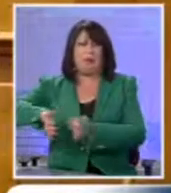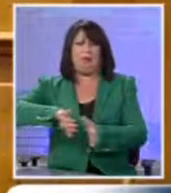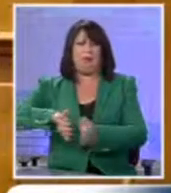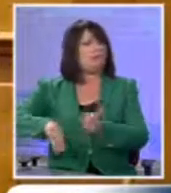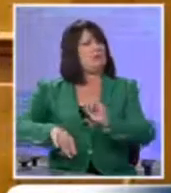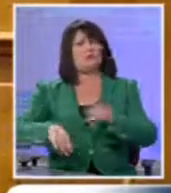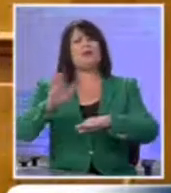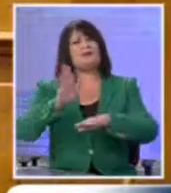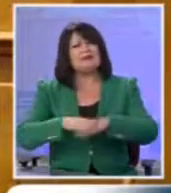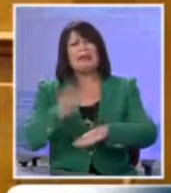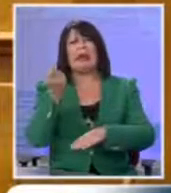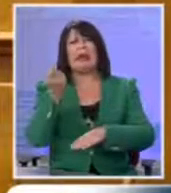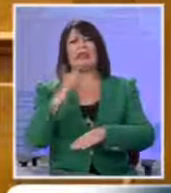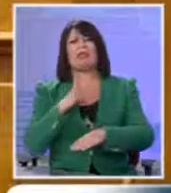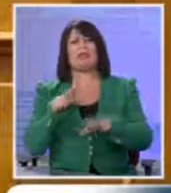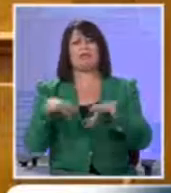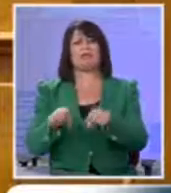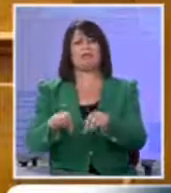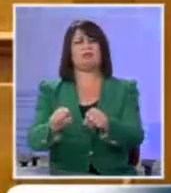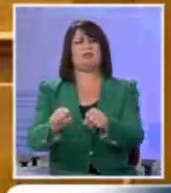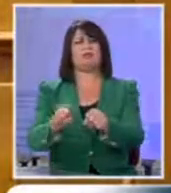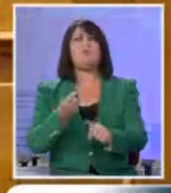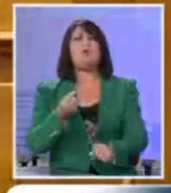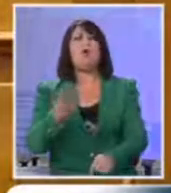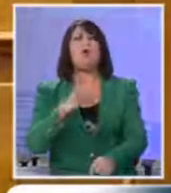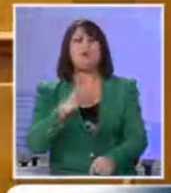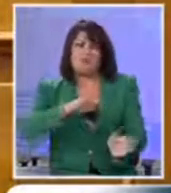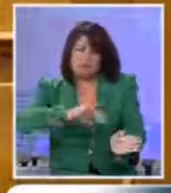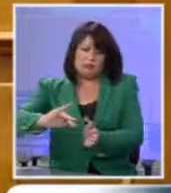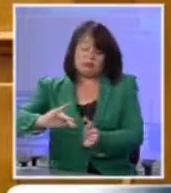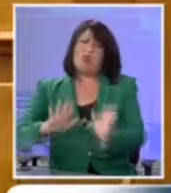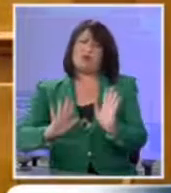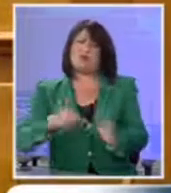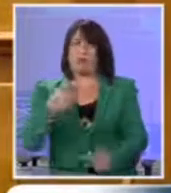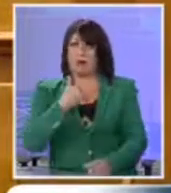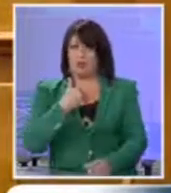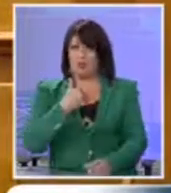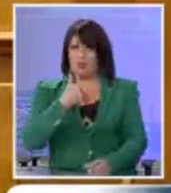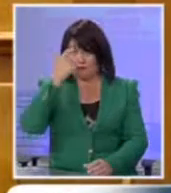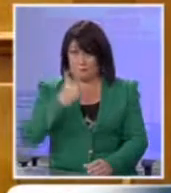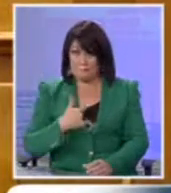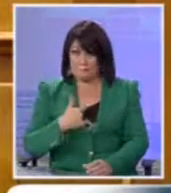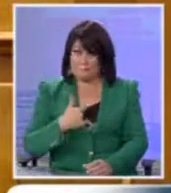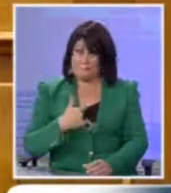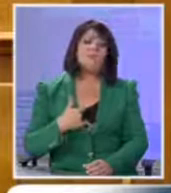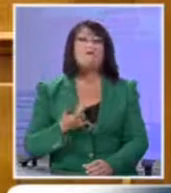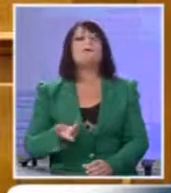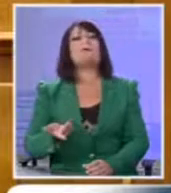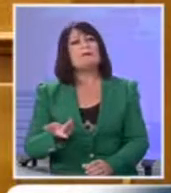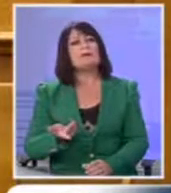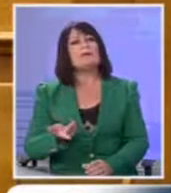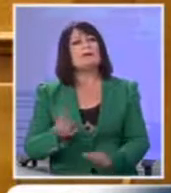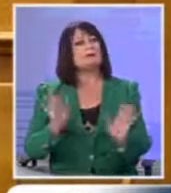εξαιτίας ολιγαρχικών τάσεων. Από πλευράς μου Μακριά από